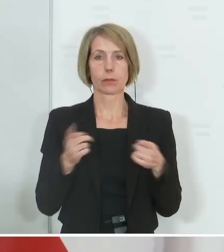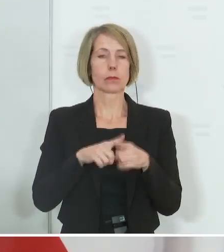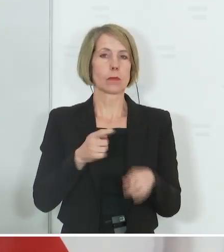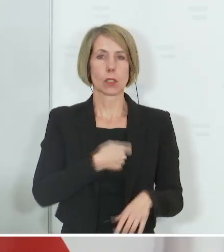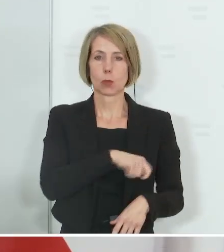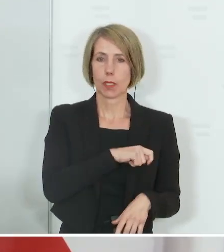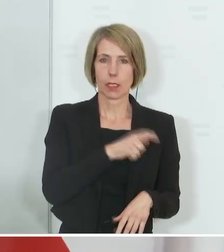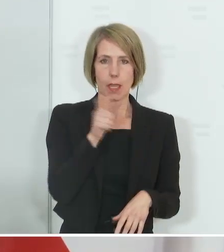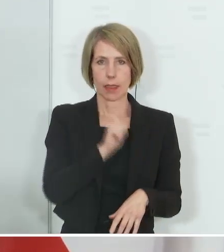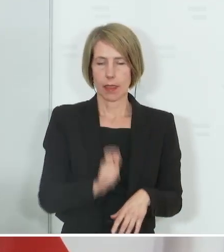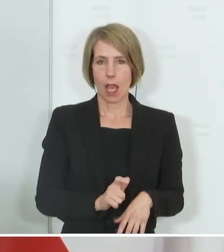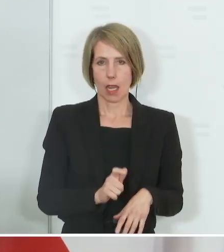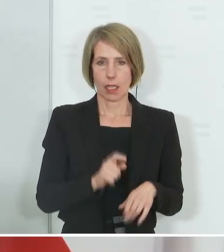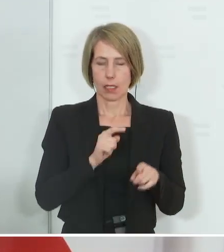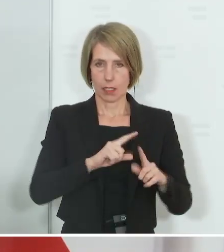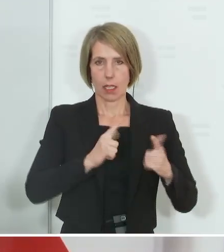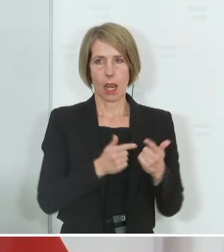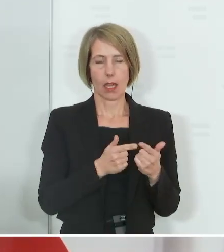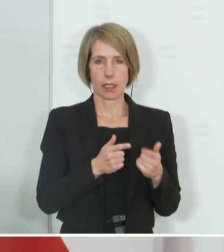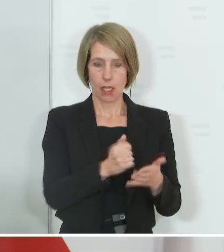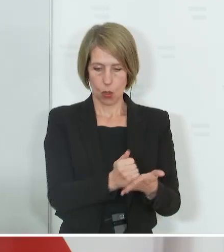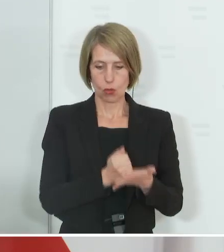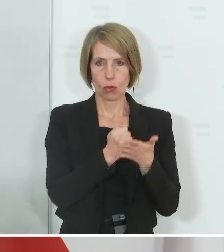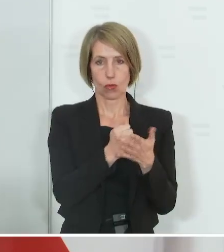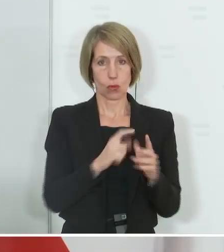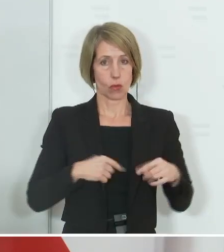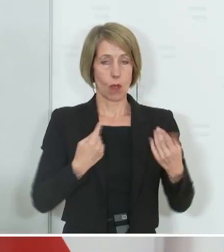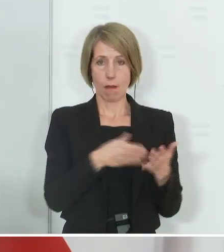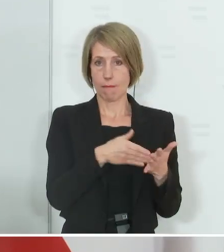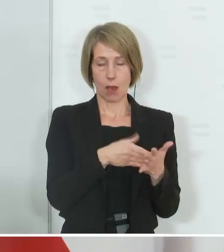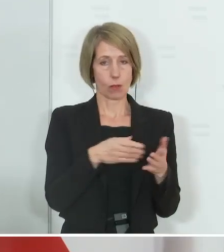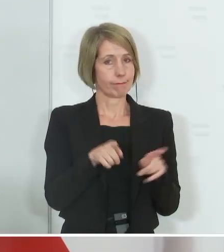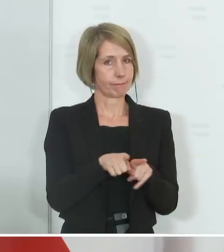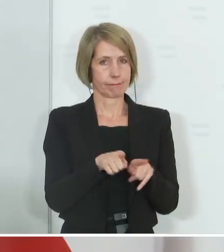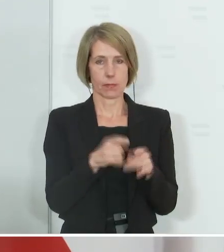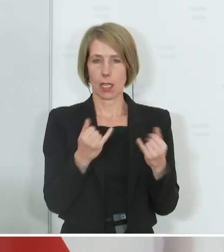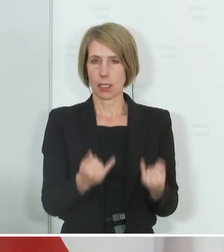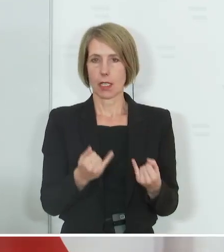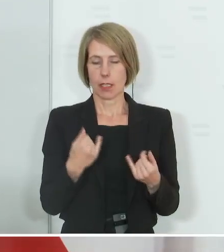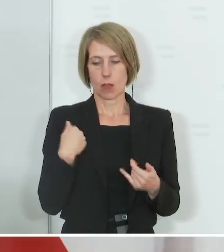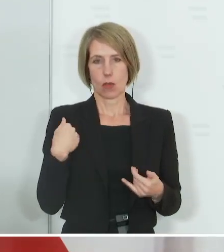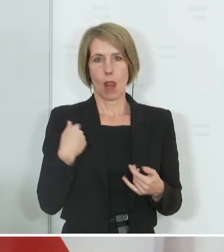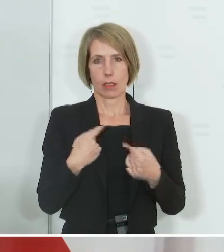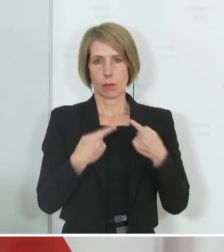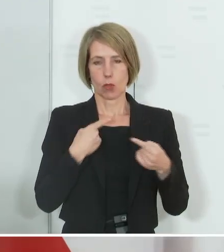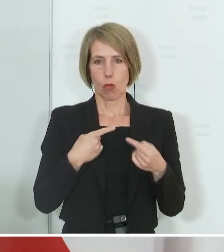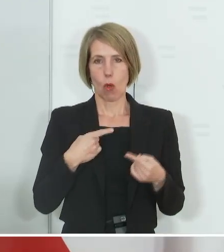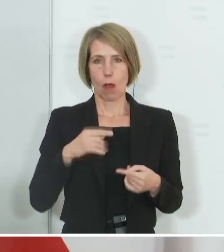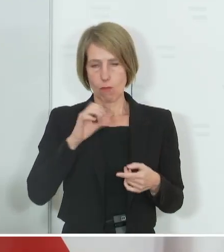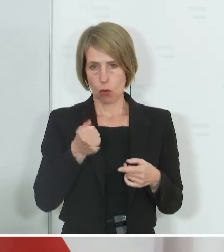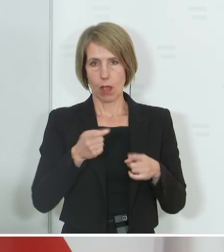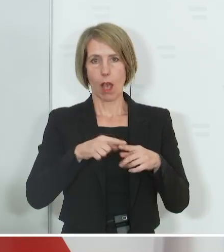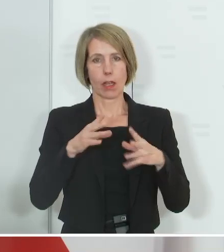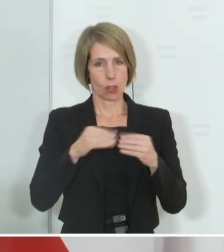Spanien, Italien sind Länder, die auch da unsere Unterstützung brauchen, genauso wie eben jetzt auch das zuletzt besprochene Bulgarien oder auch